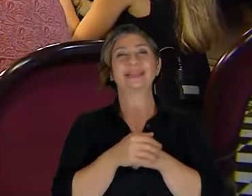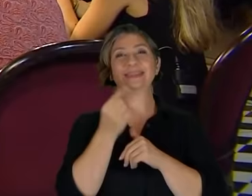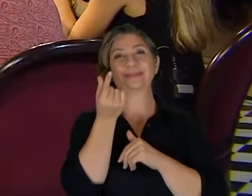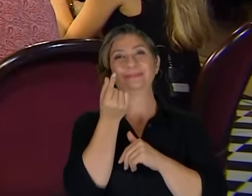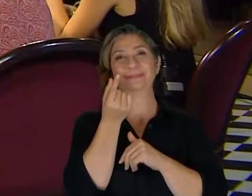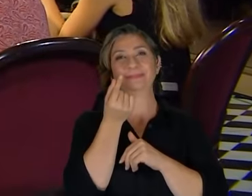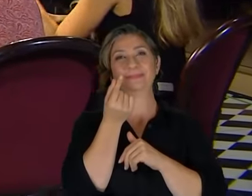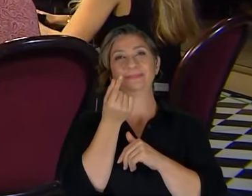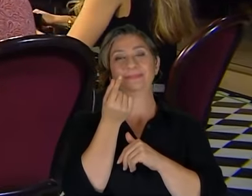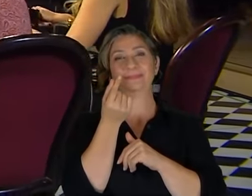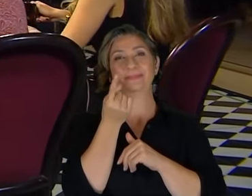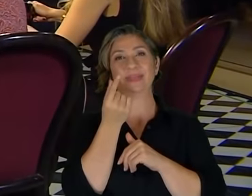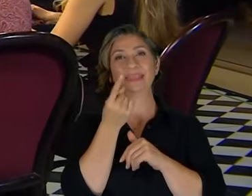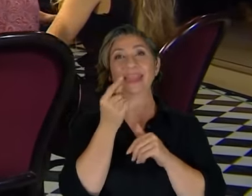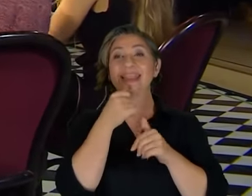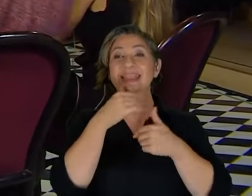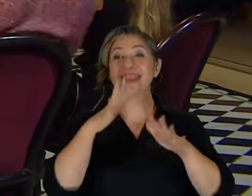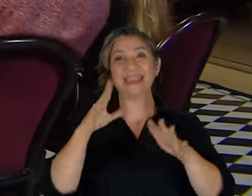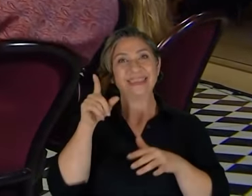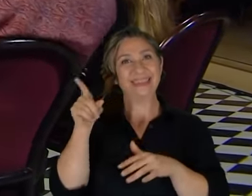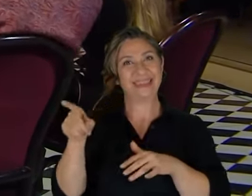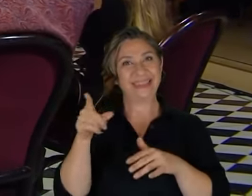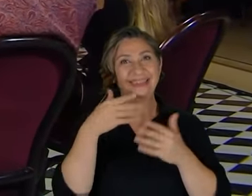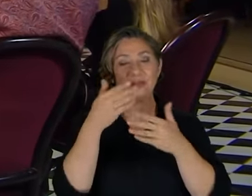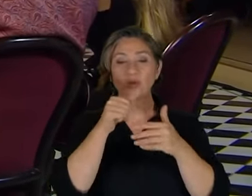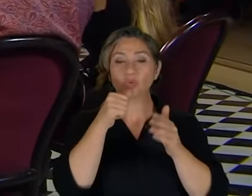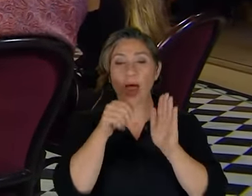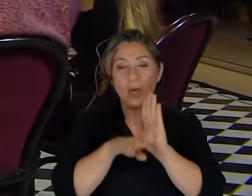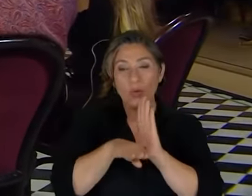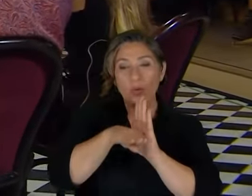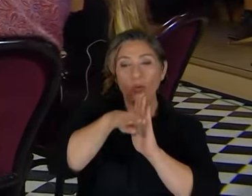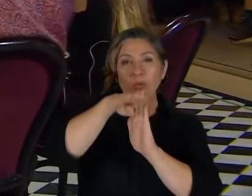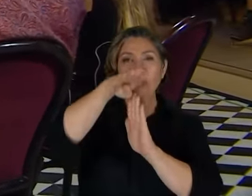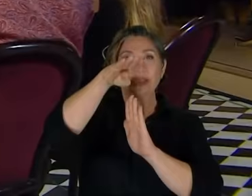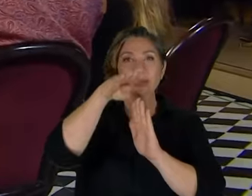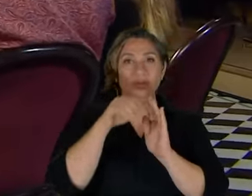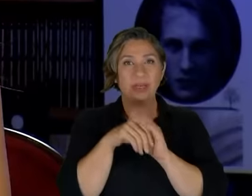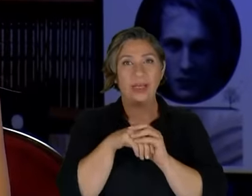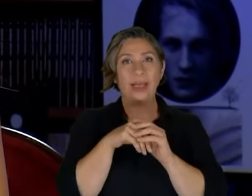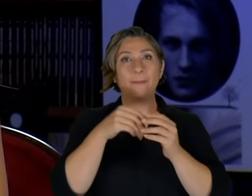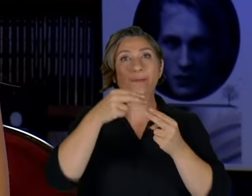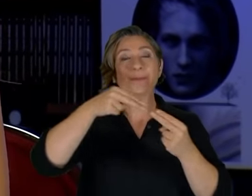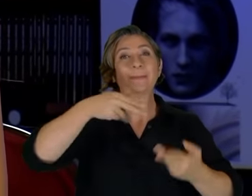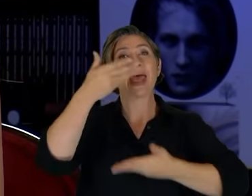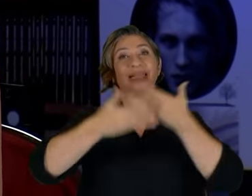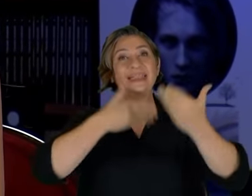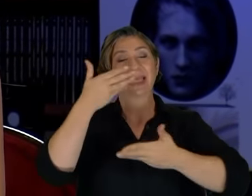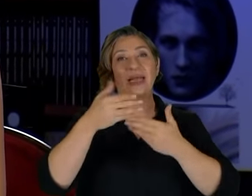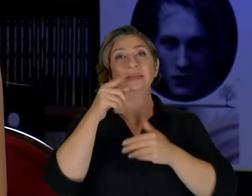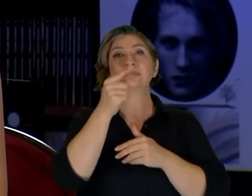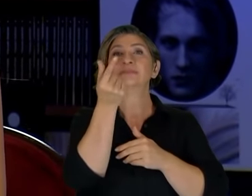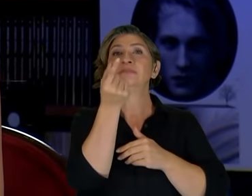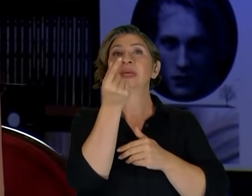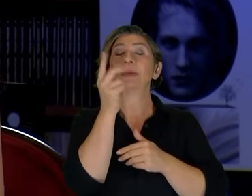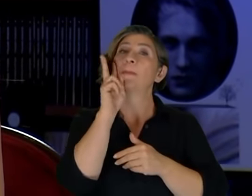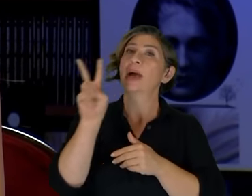biraz Deniz Bahar'a açıktan söz edeceğiz. Sular Yükselince belgeseli. Şimdi siz birazcık